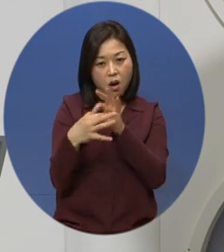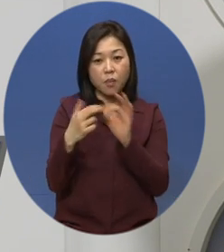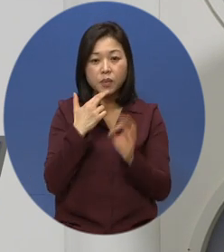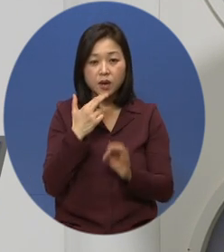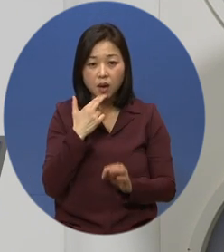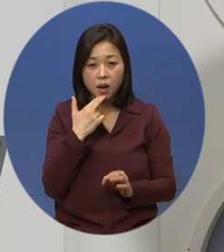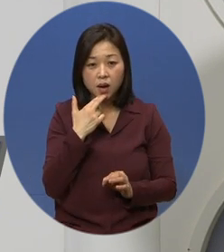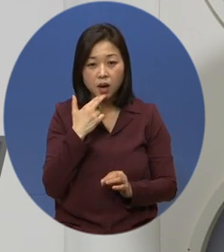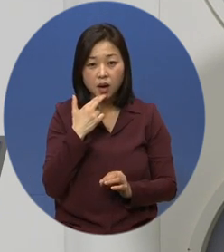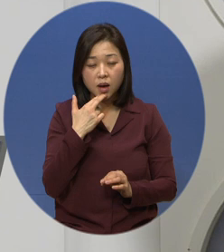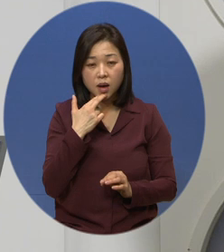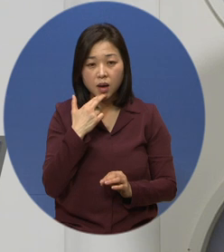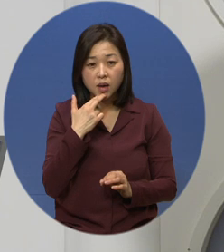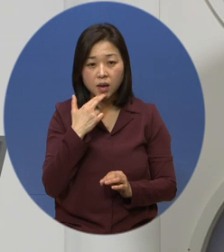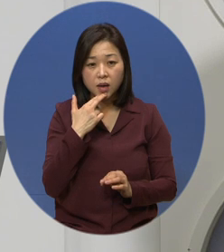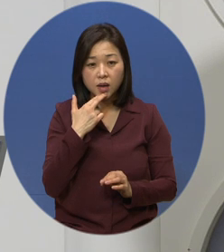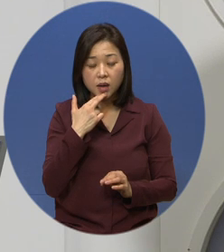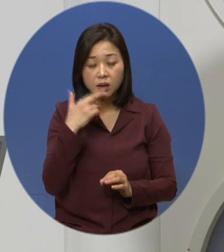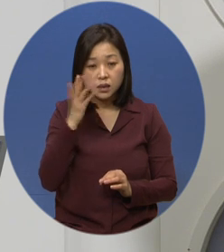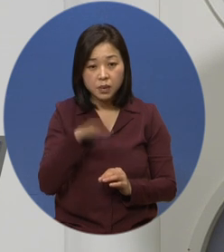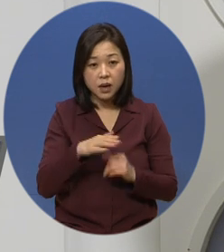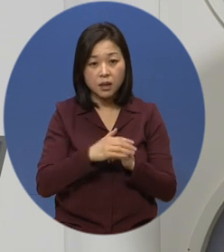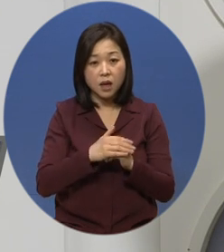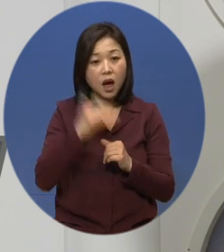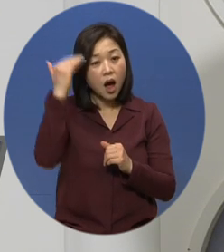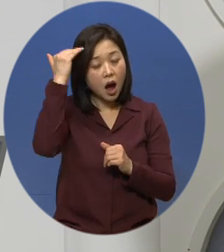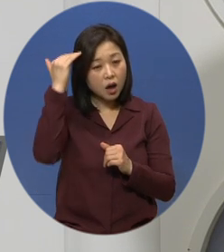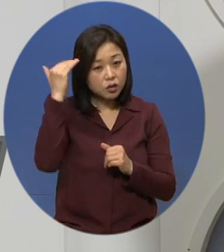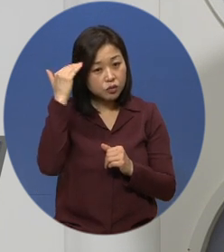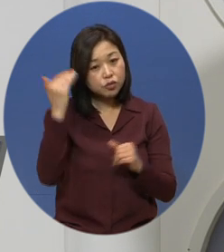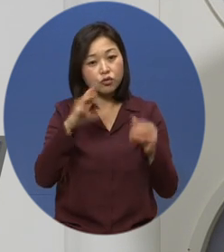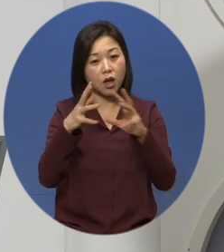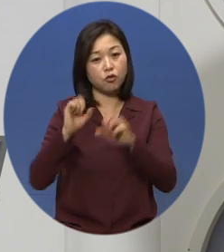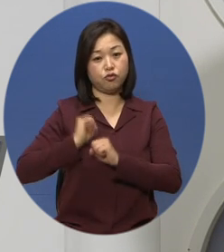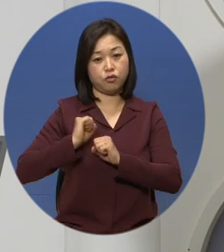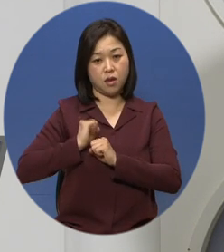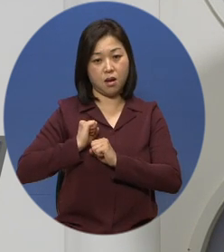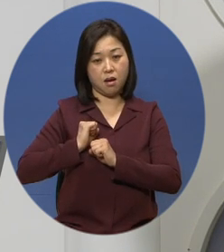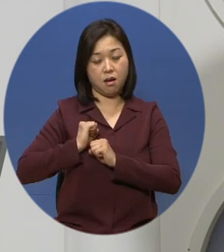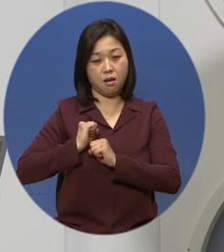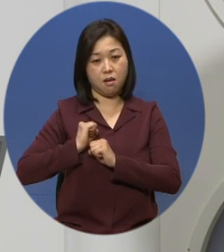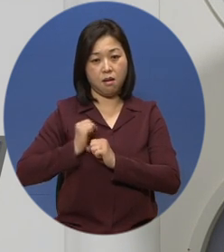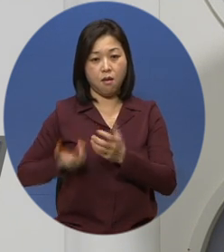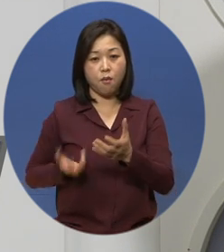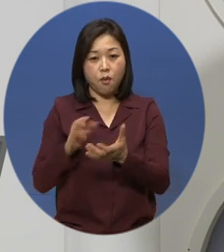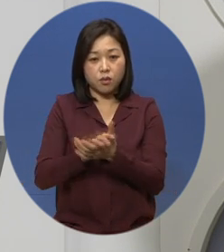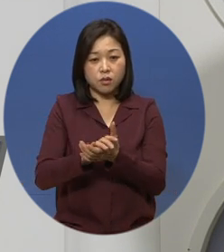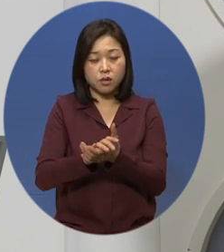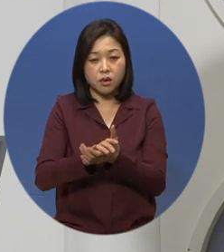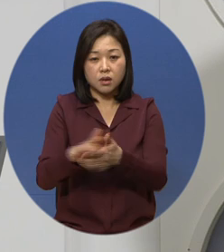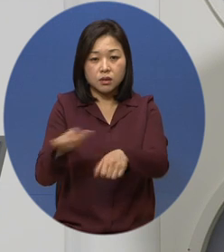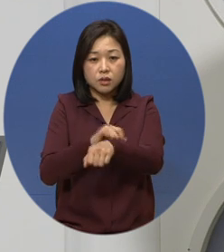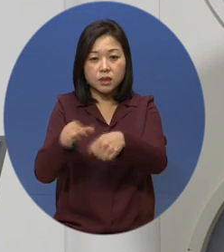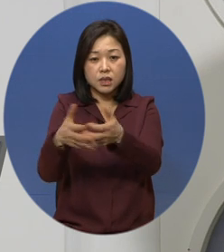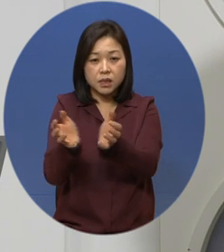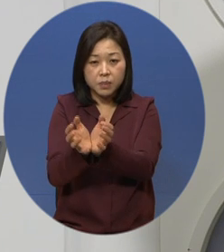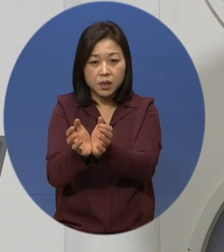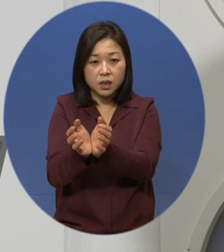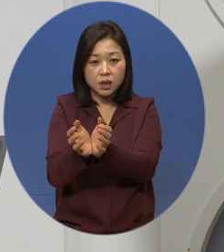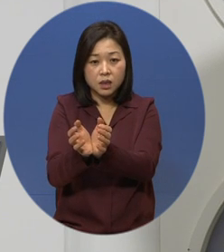저희는 어 아니 대한민국 군대가 공수 측정 다니 그 어